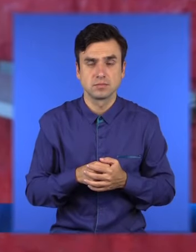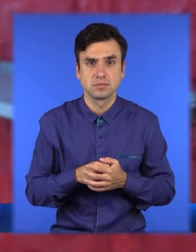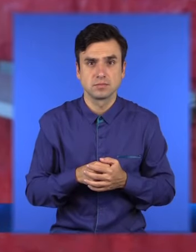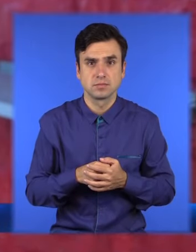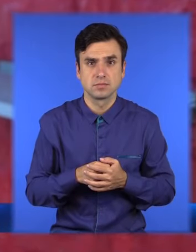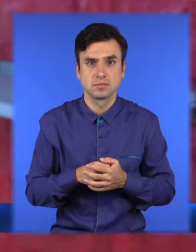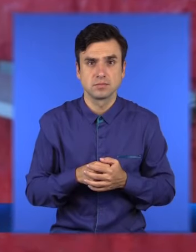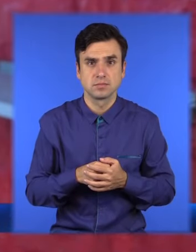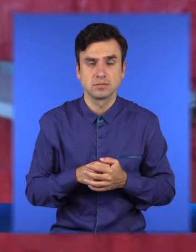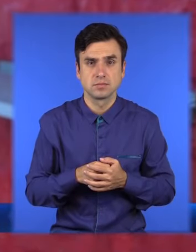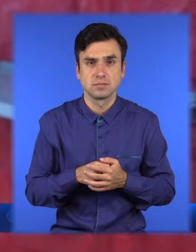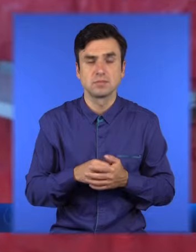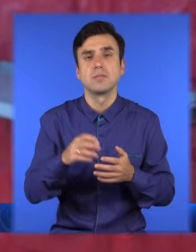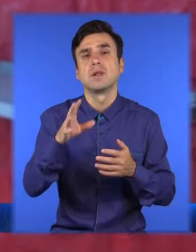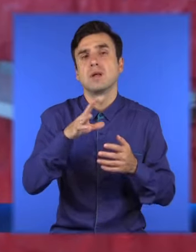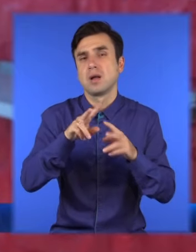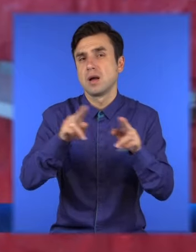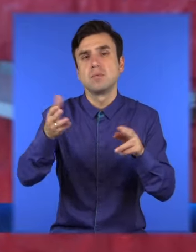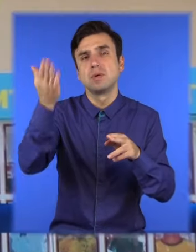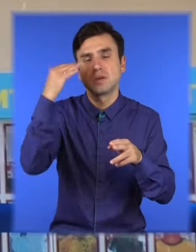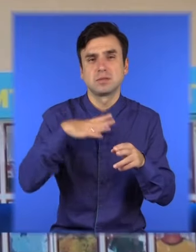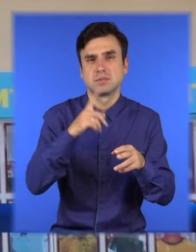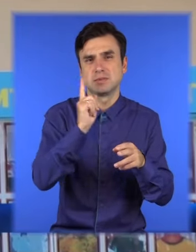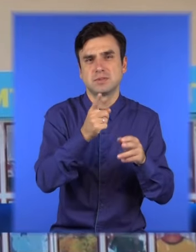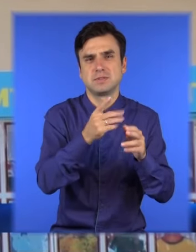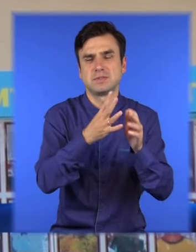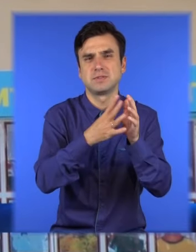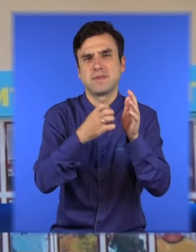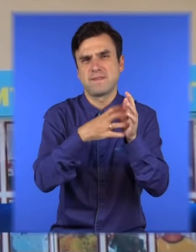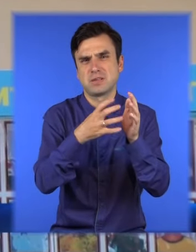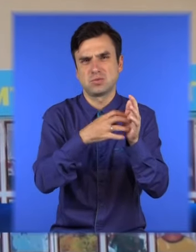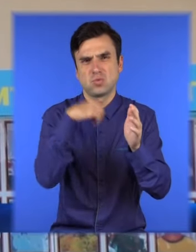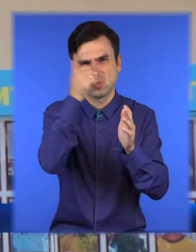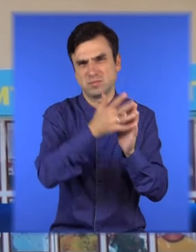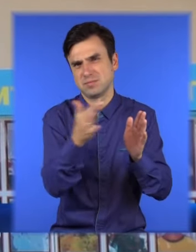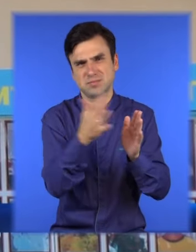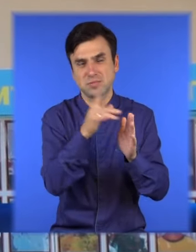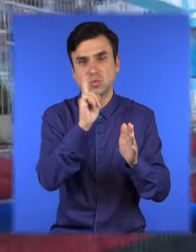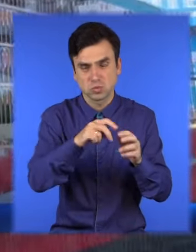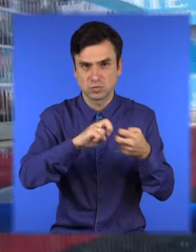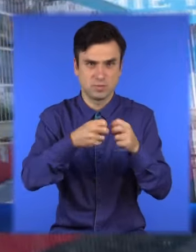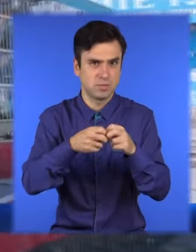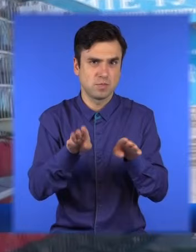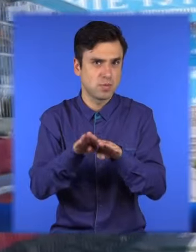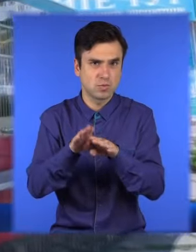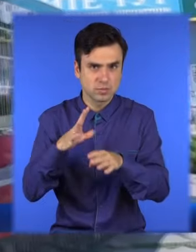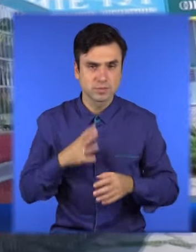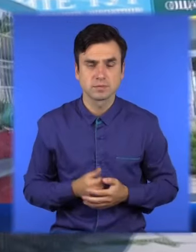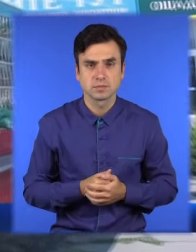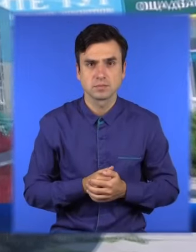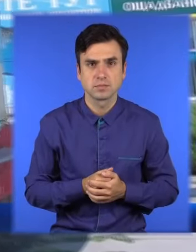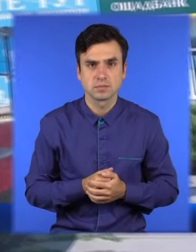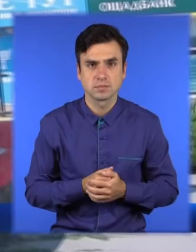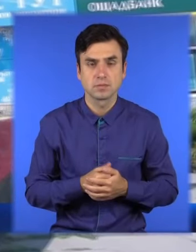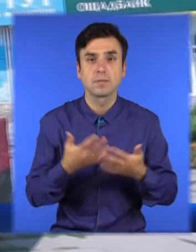який відбувався, наприклад, на початку минулого століття. Згодні із необхідністю оновлення стели та доповненням світлин і